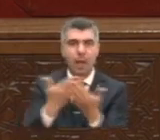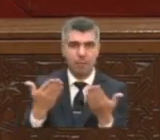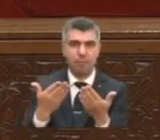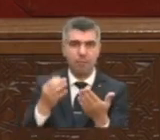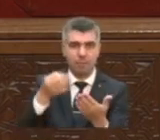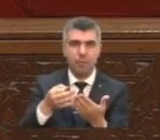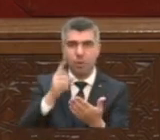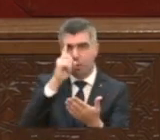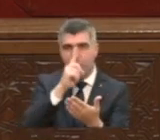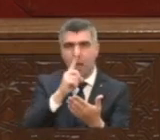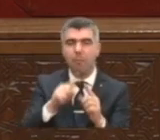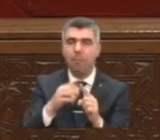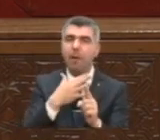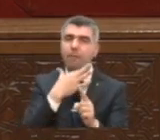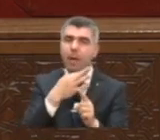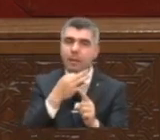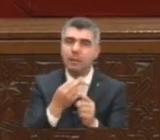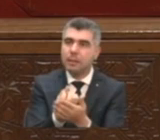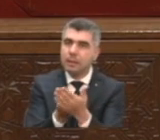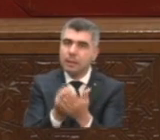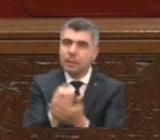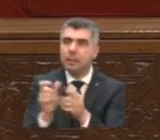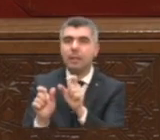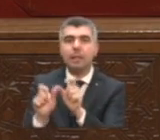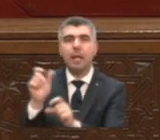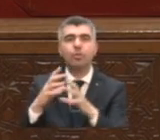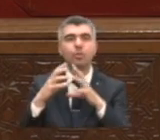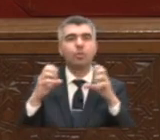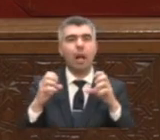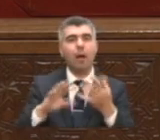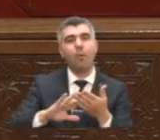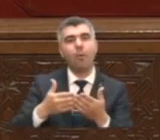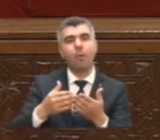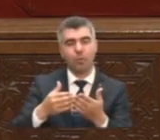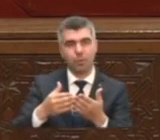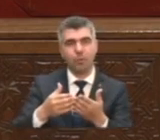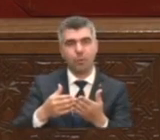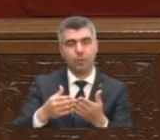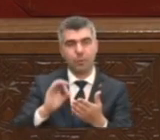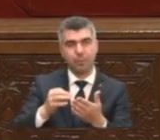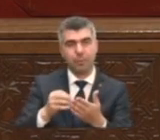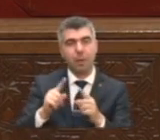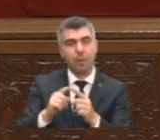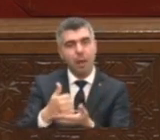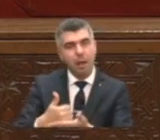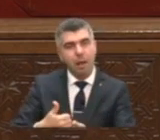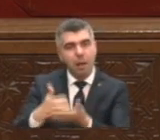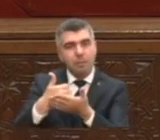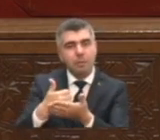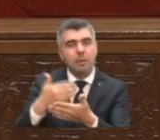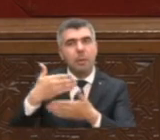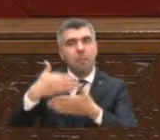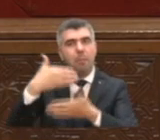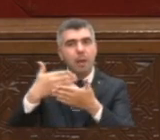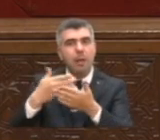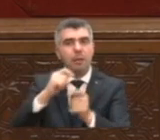هاد المساطير ويبسطوهم ويفسروهم للمواطنين، ويفعلوا كذلك المساعده التقنيه والمعماريه اللي